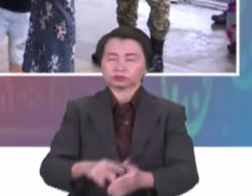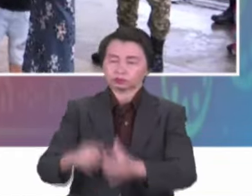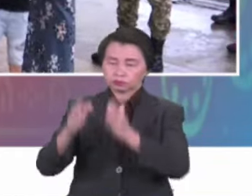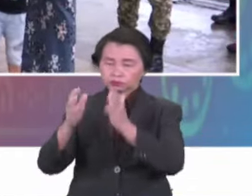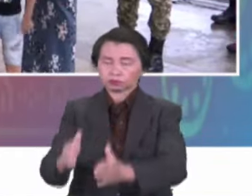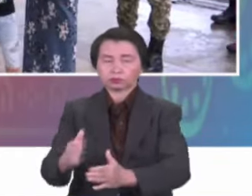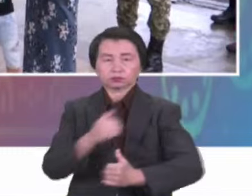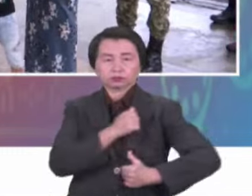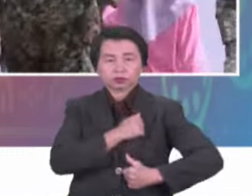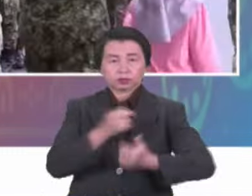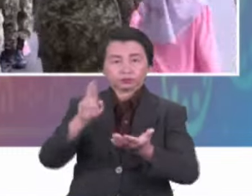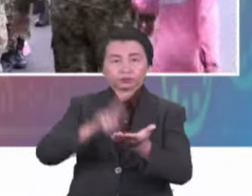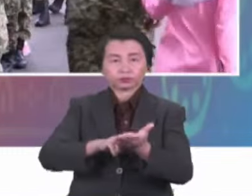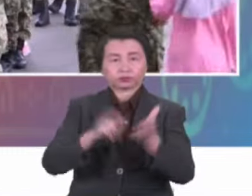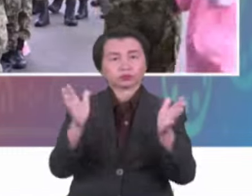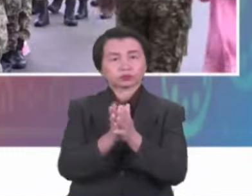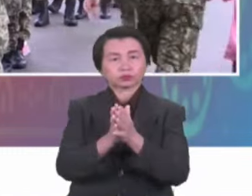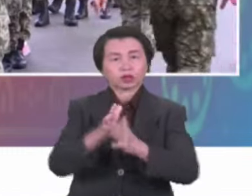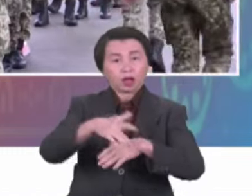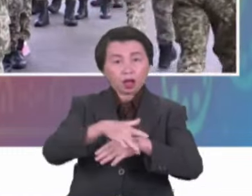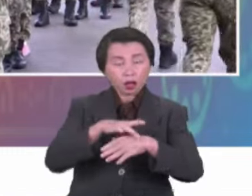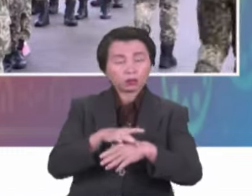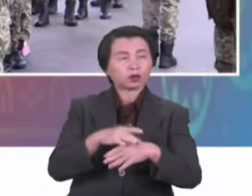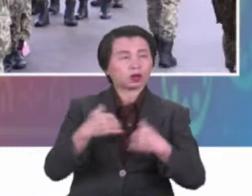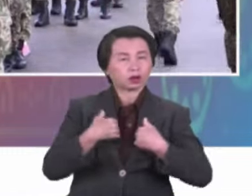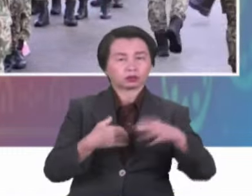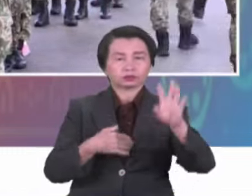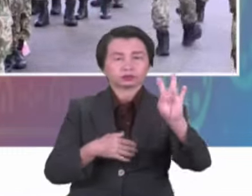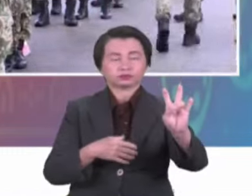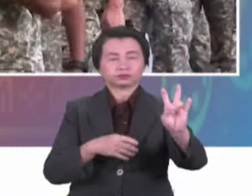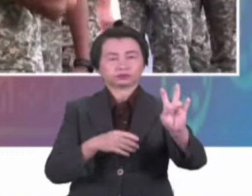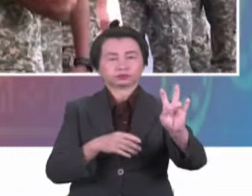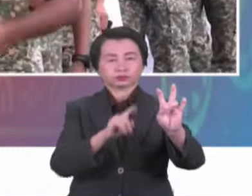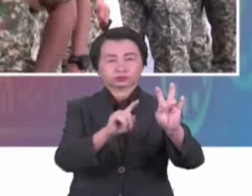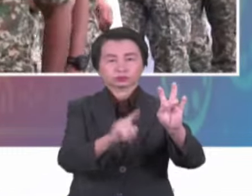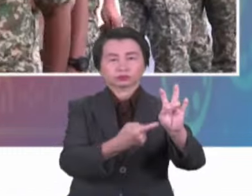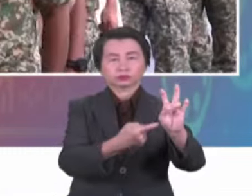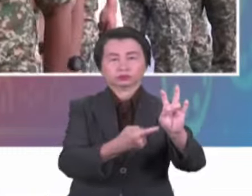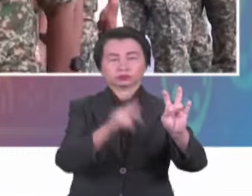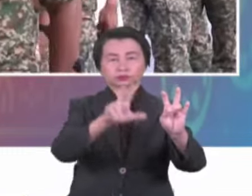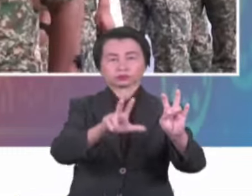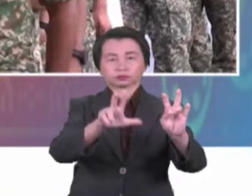untuk keseluruhan undi awal ni sebanyak